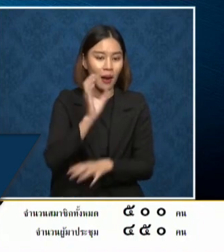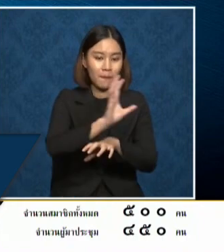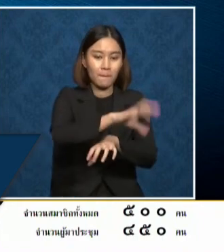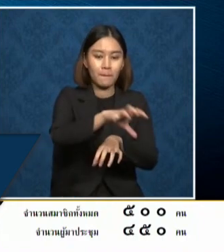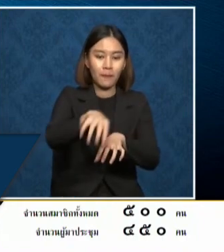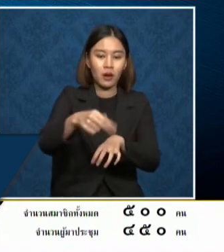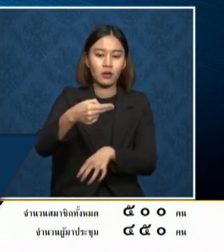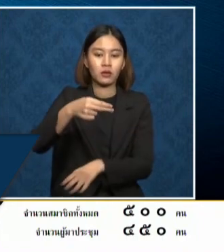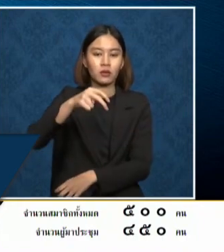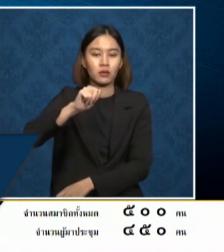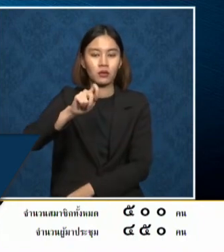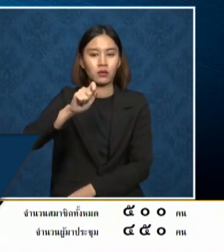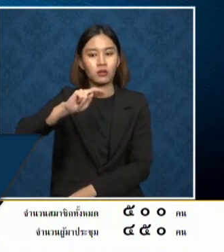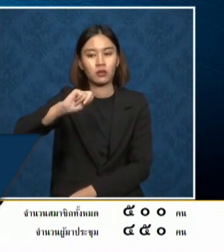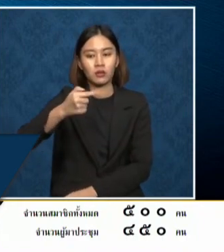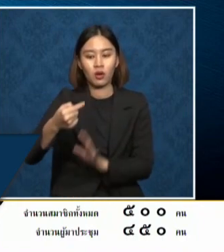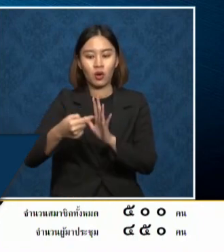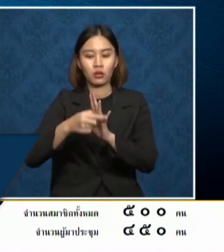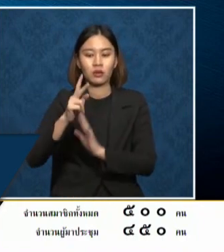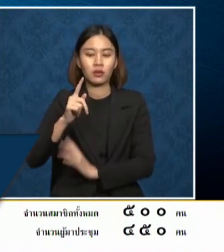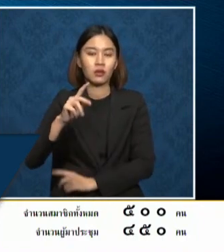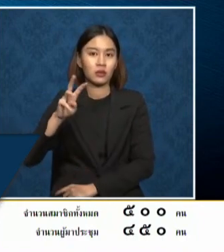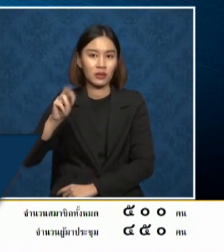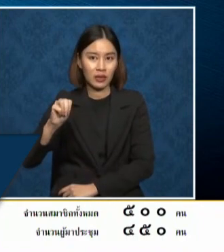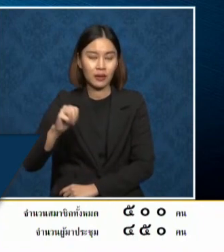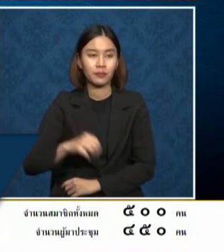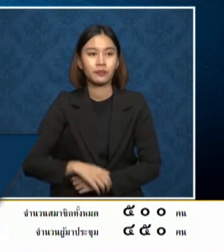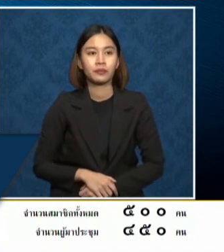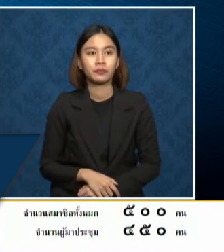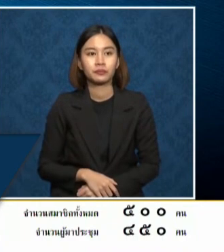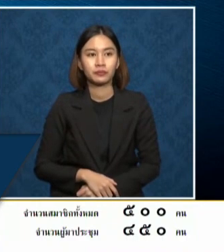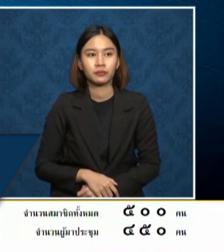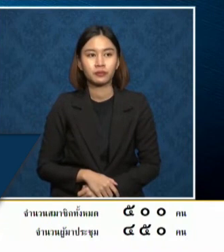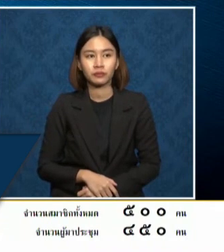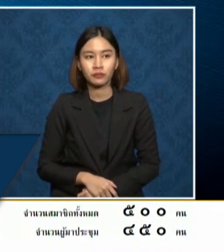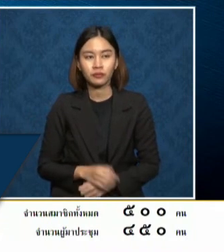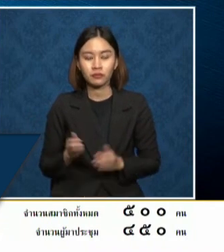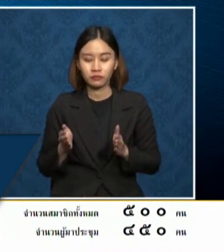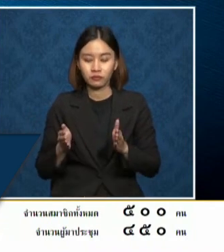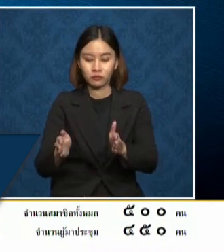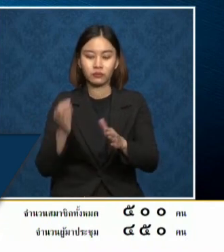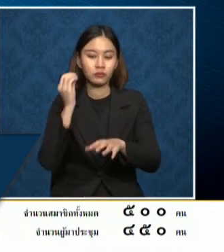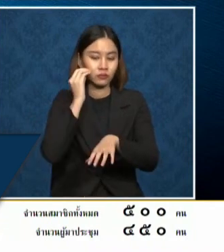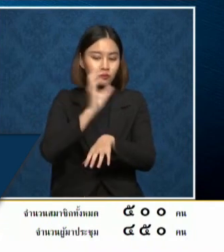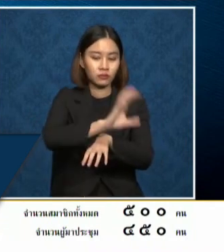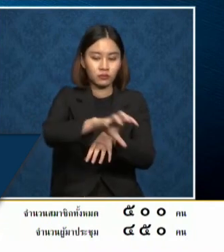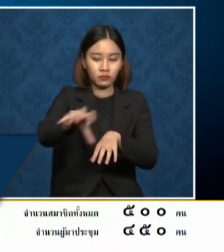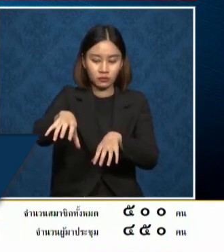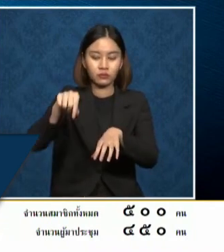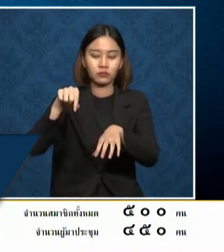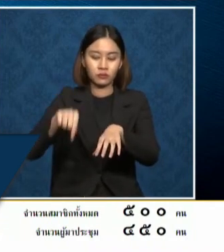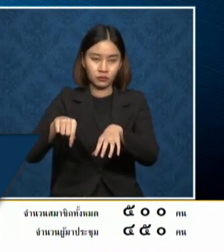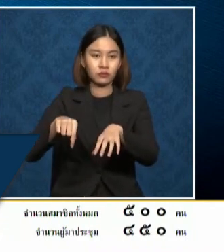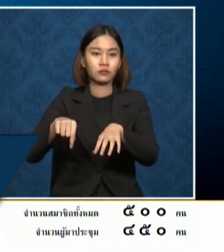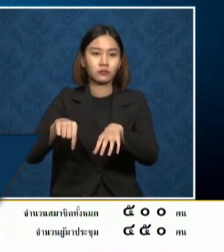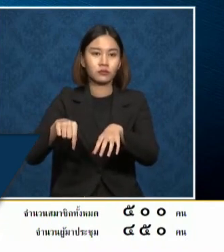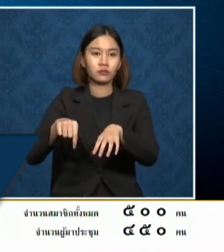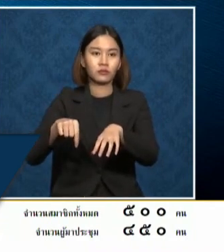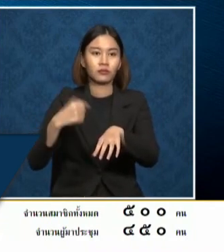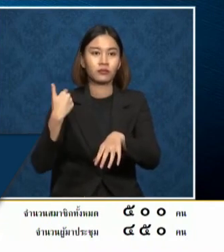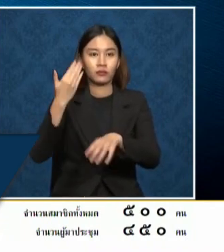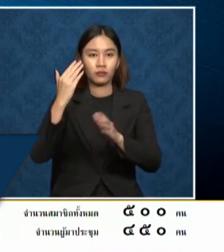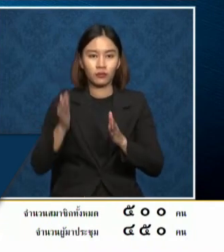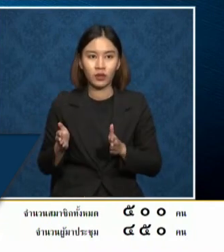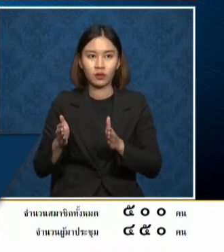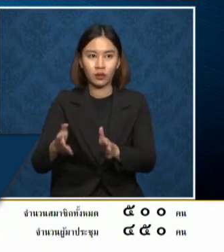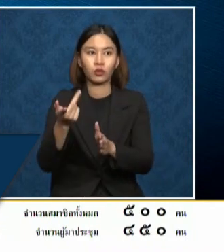บ้านหนองแขมหยอมบ้านป่าบงงามค่ะหมู่บ้านนี้นะคะถนนเส้นเนี้ยค่ะเคยเป็นถนน